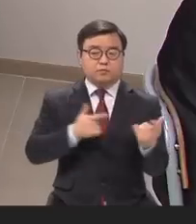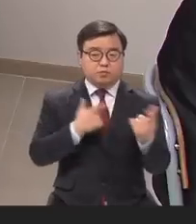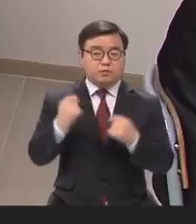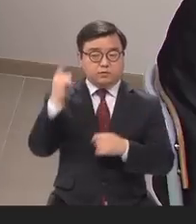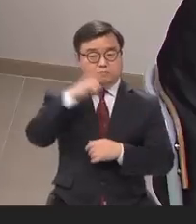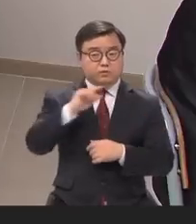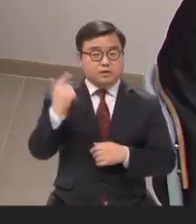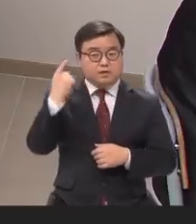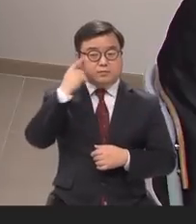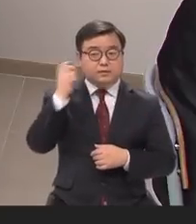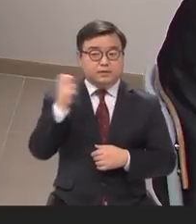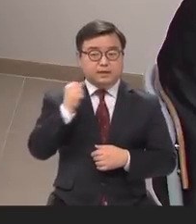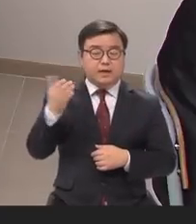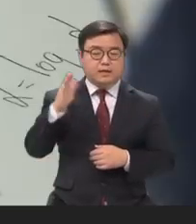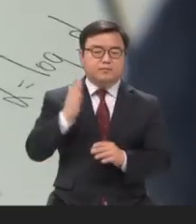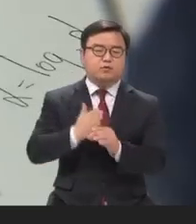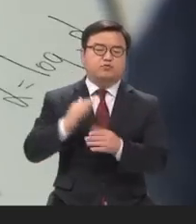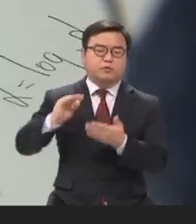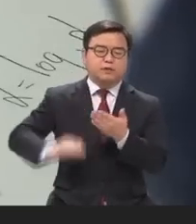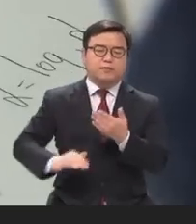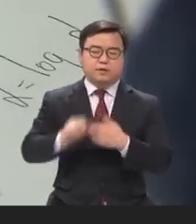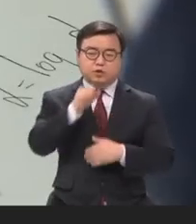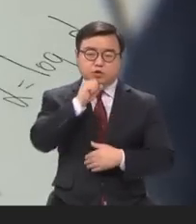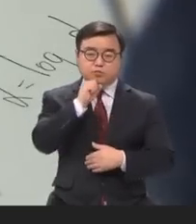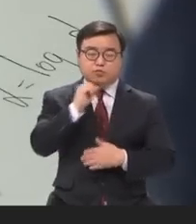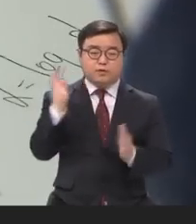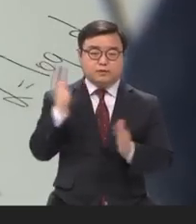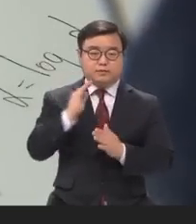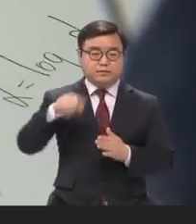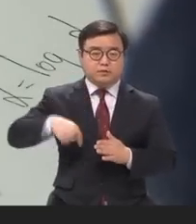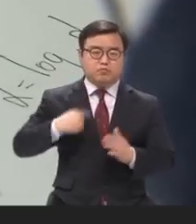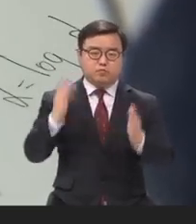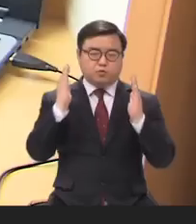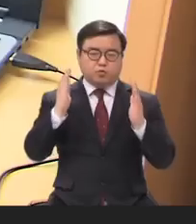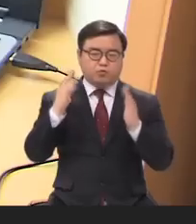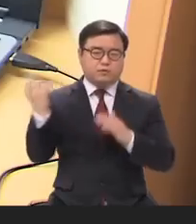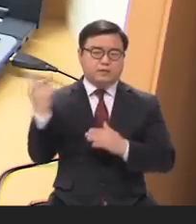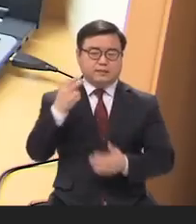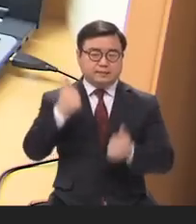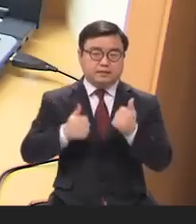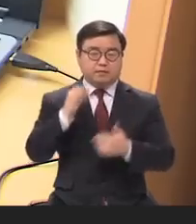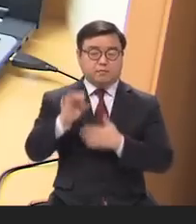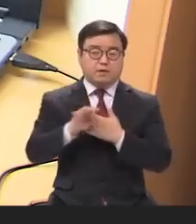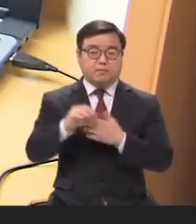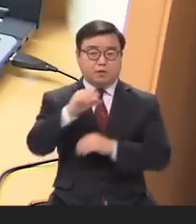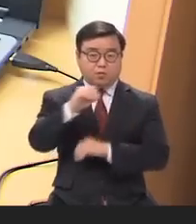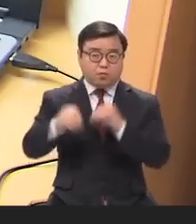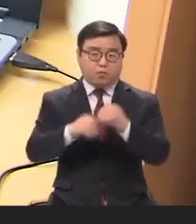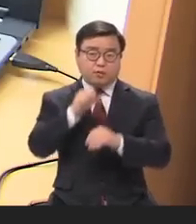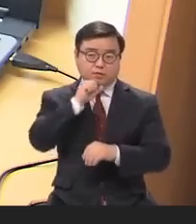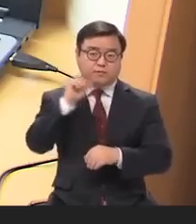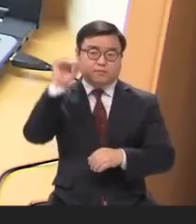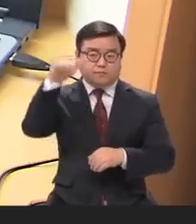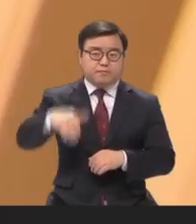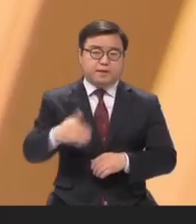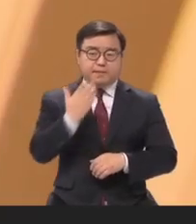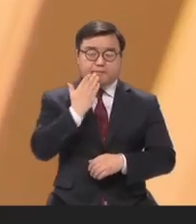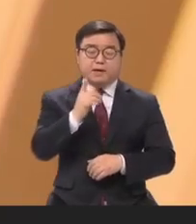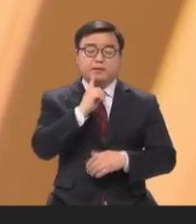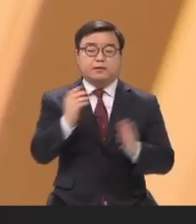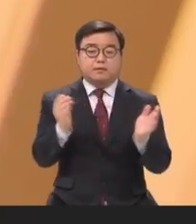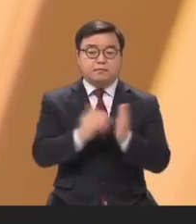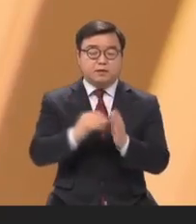하지만 전문가들은 중하위권 성적의 학생들이 독학 재수를 할 경우 오히려 성적이 더 떨어질 수 있다고 우려합니다.